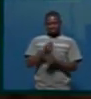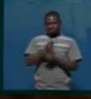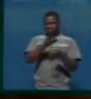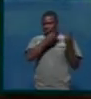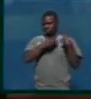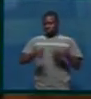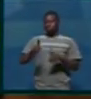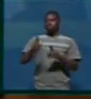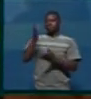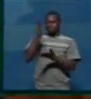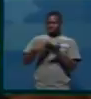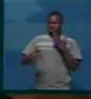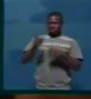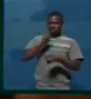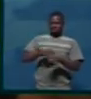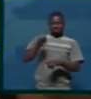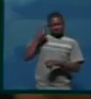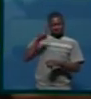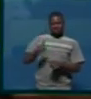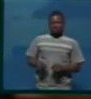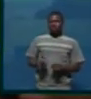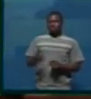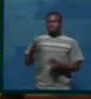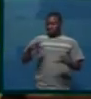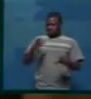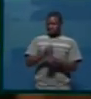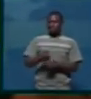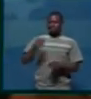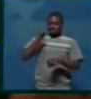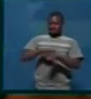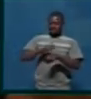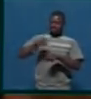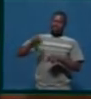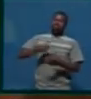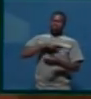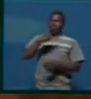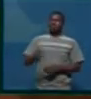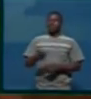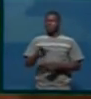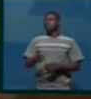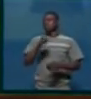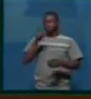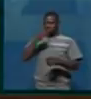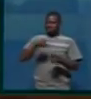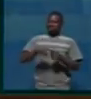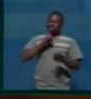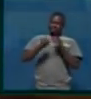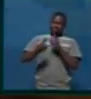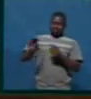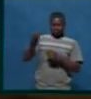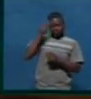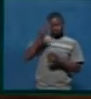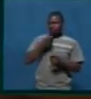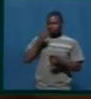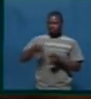temps afin de rattraper effectivement le retard dont effectivement a parlé le ministre. Parce qu'il s'agit ici de faire en sorte que cette 19e